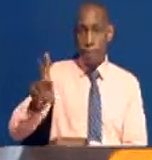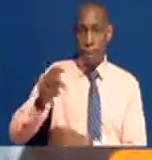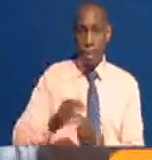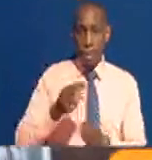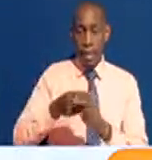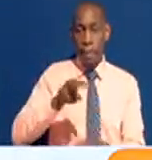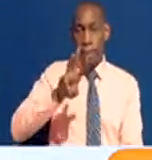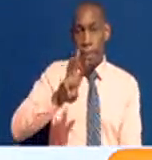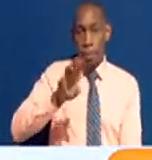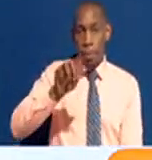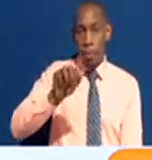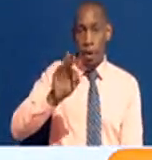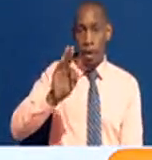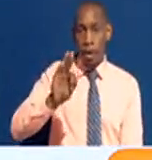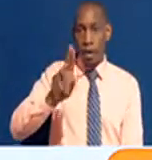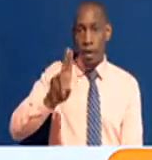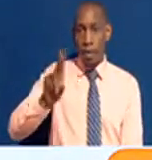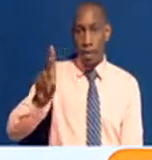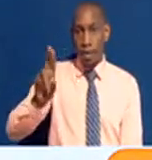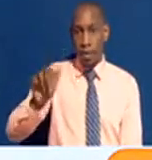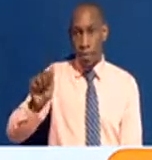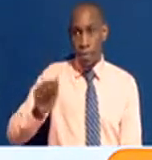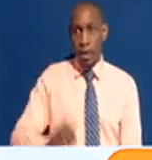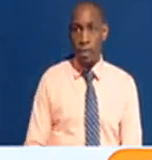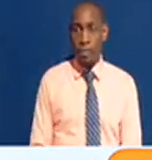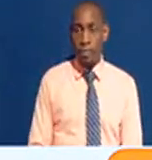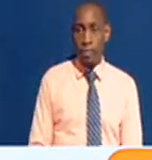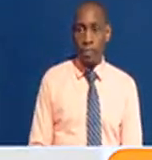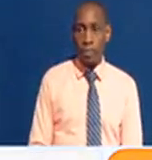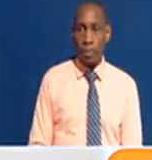wa Munyinyi. Mpango walinde mama mnataka irudishwe?